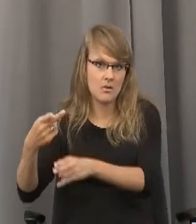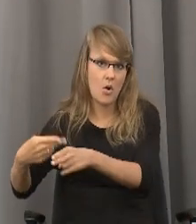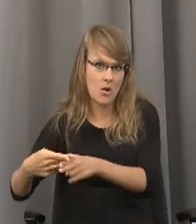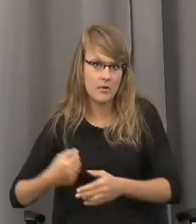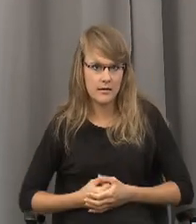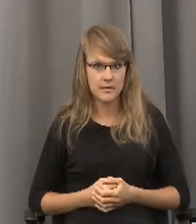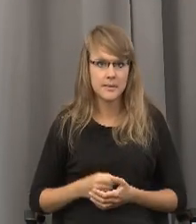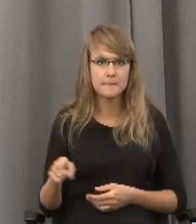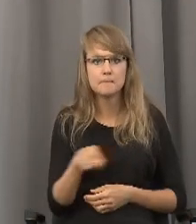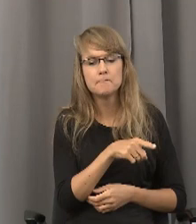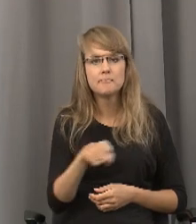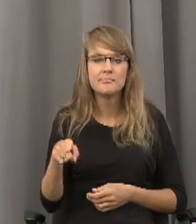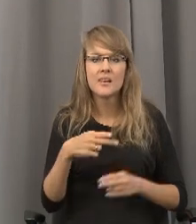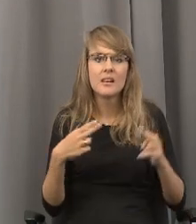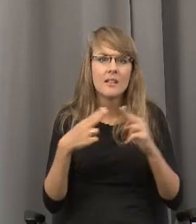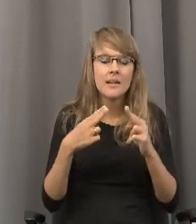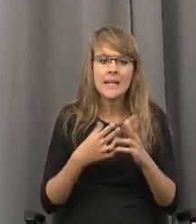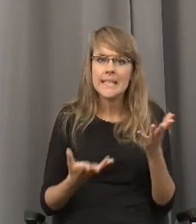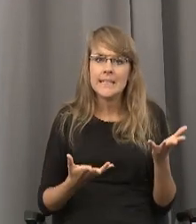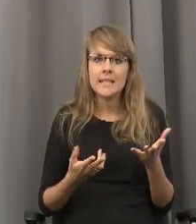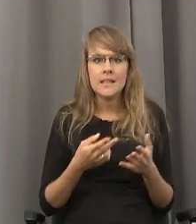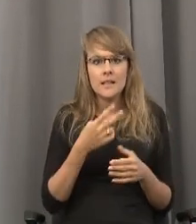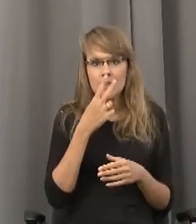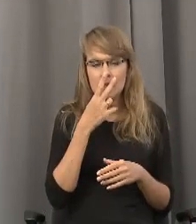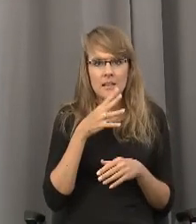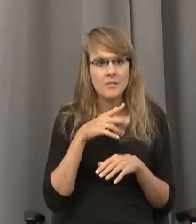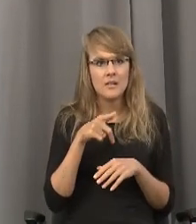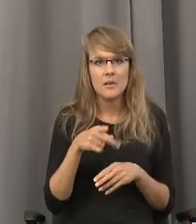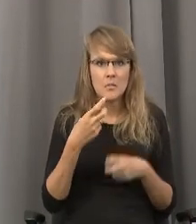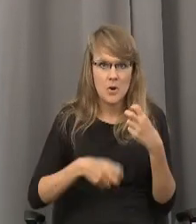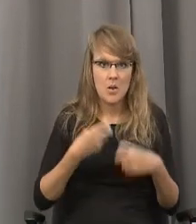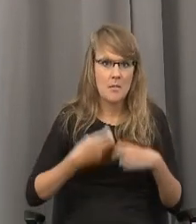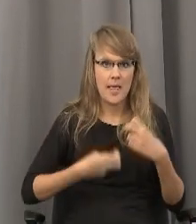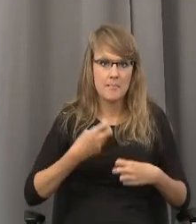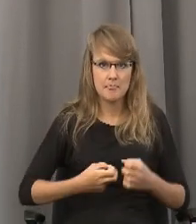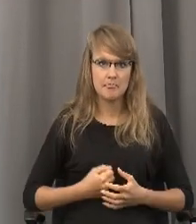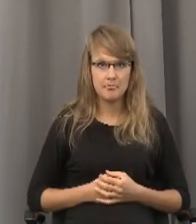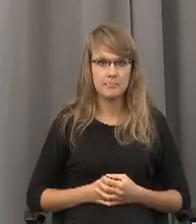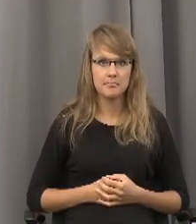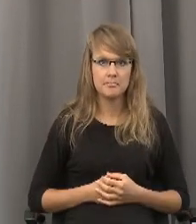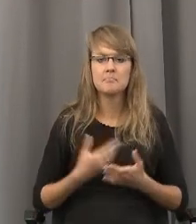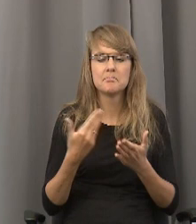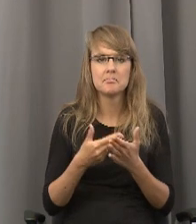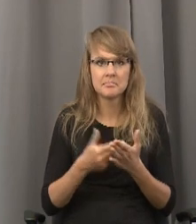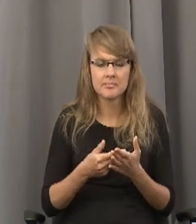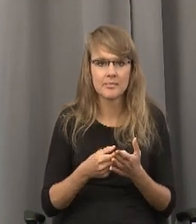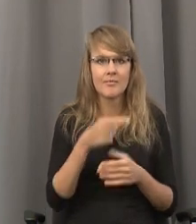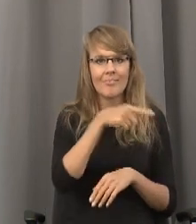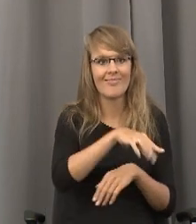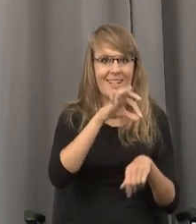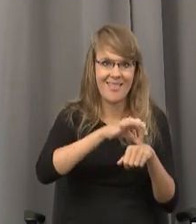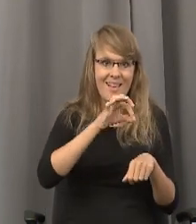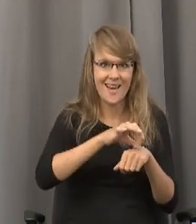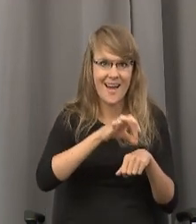tych skarg jest niestety coraz więcej. A to dlatego, że lekarze, mimo że są